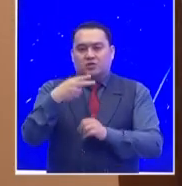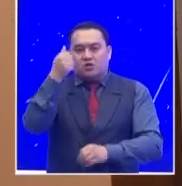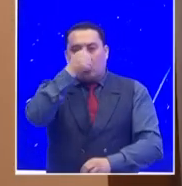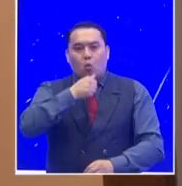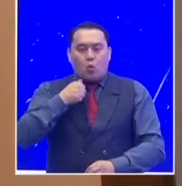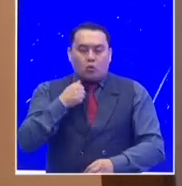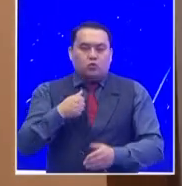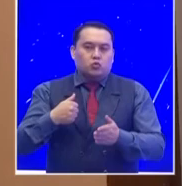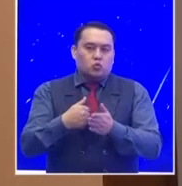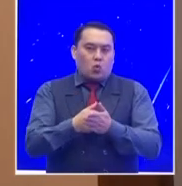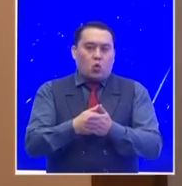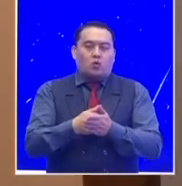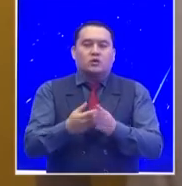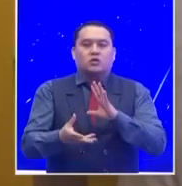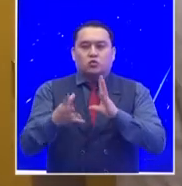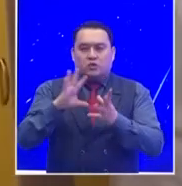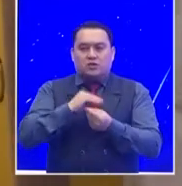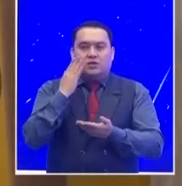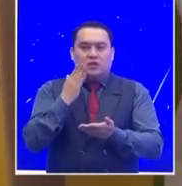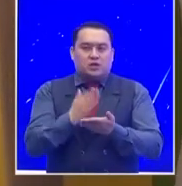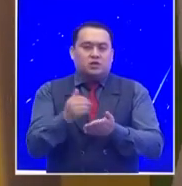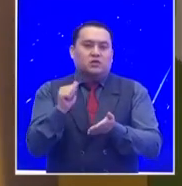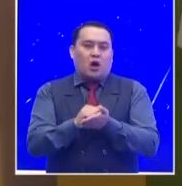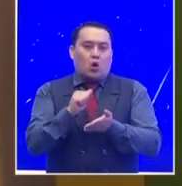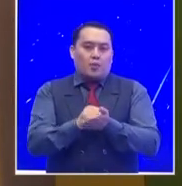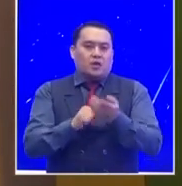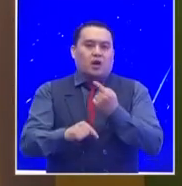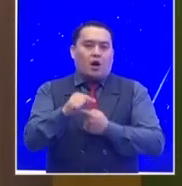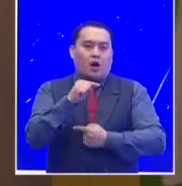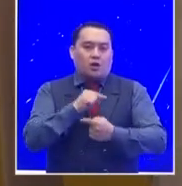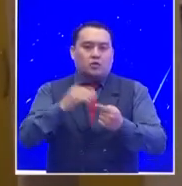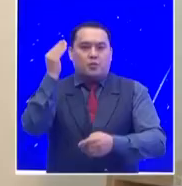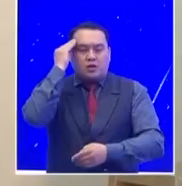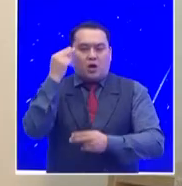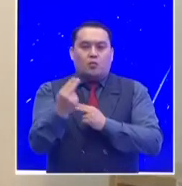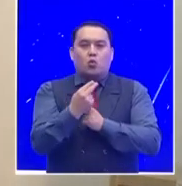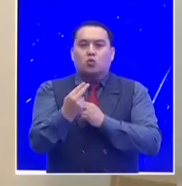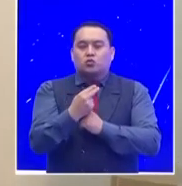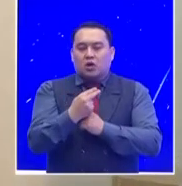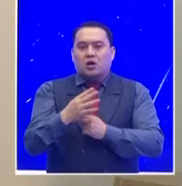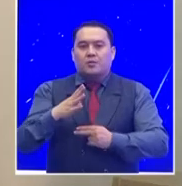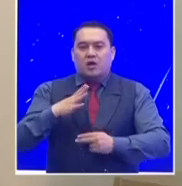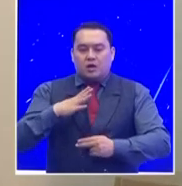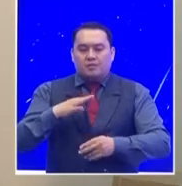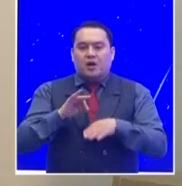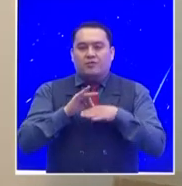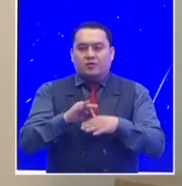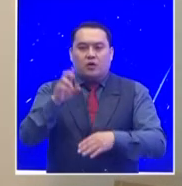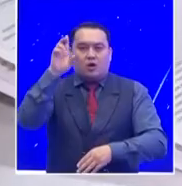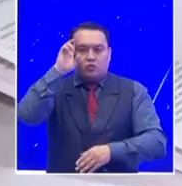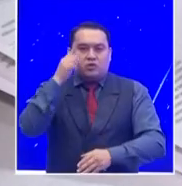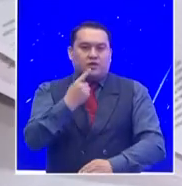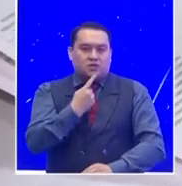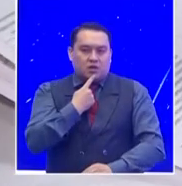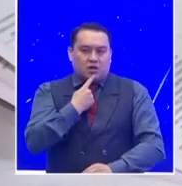2011-2020 годы, достигнуты определенные результаты. Так, документооборот и развитие методологии обучения в образовательных учреждениях ведется на государственном